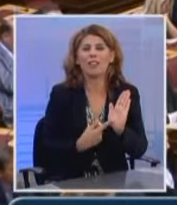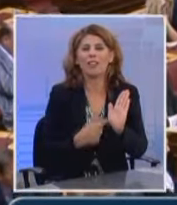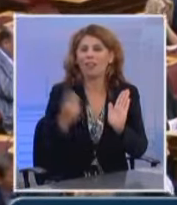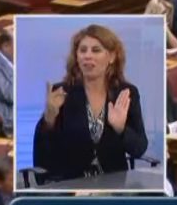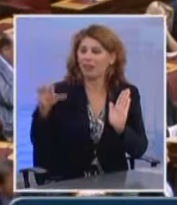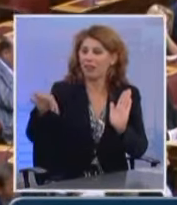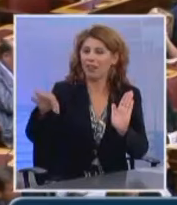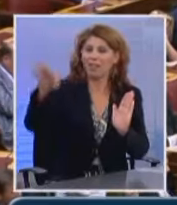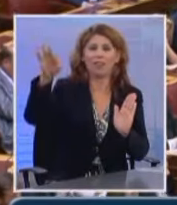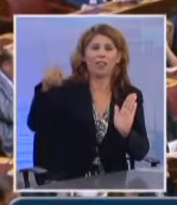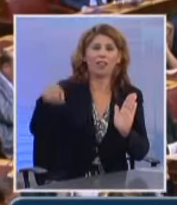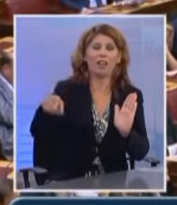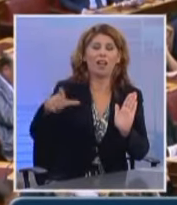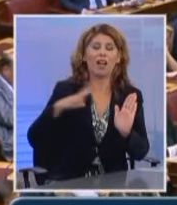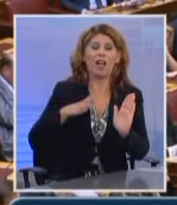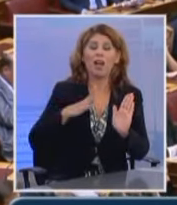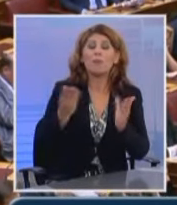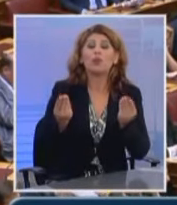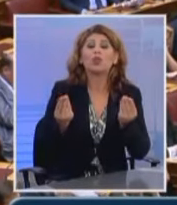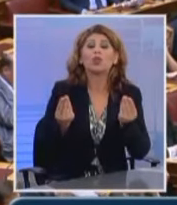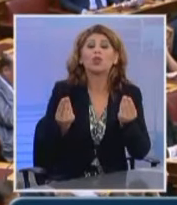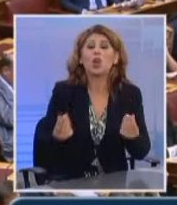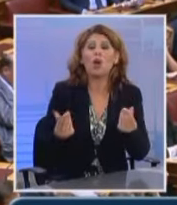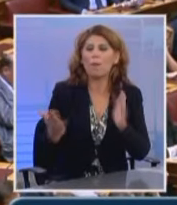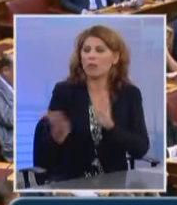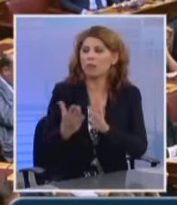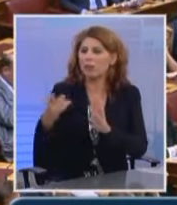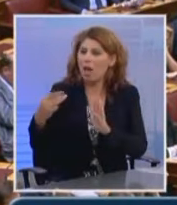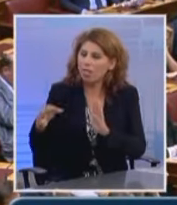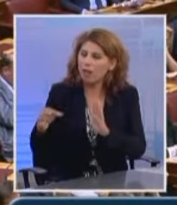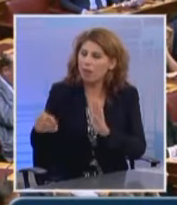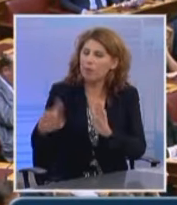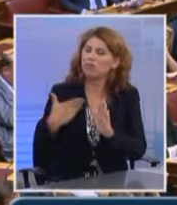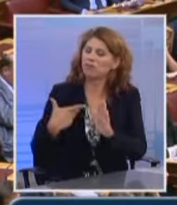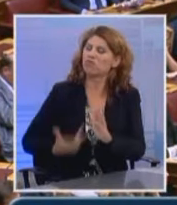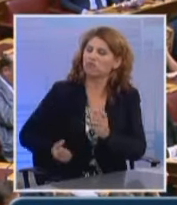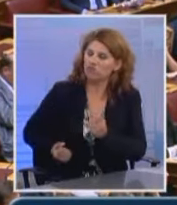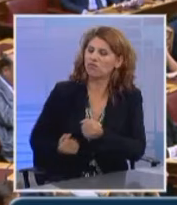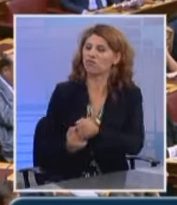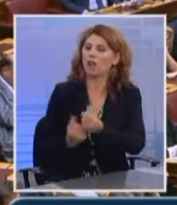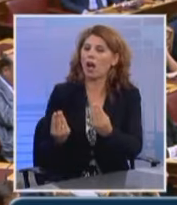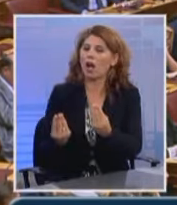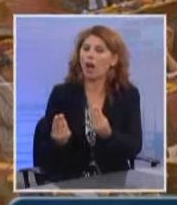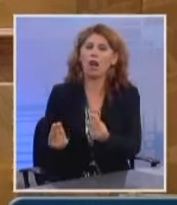που αντιμετωπίζει τους πιο αδύναμους για να τους κάνει και αυτούς πιο δυνατούς.